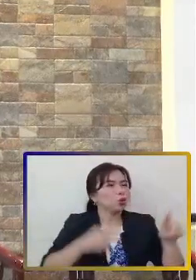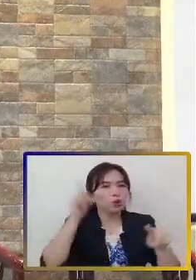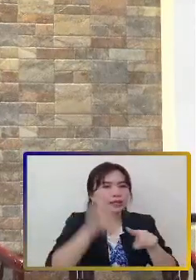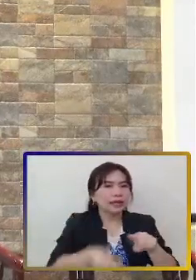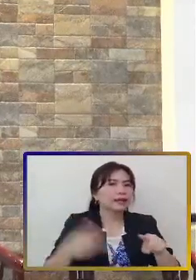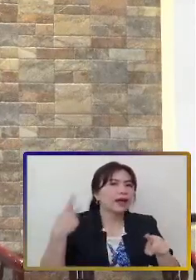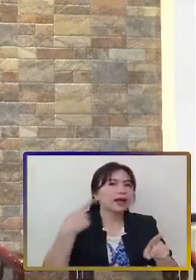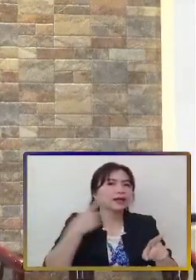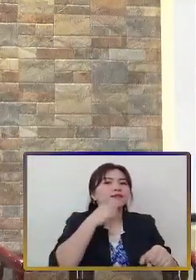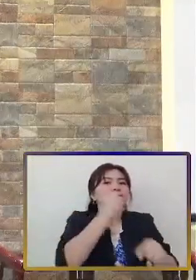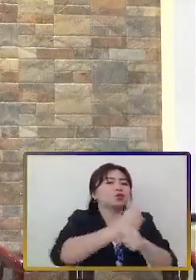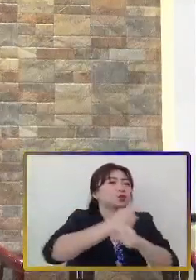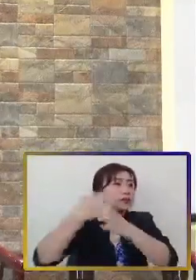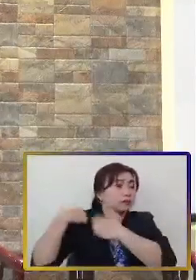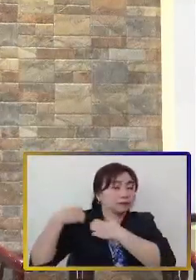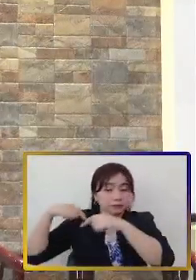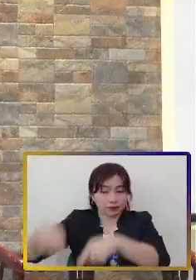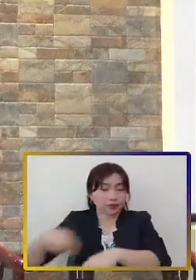expect